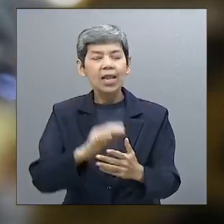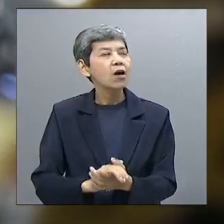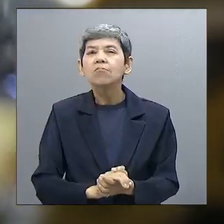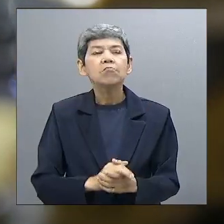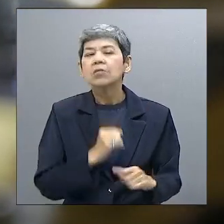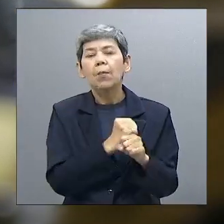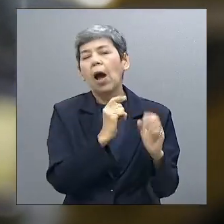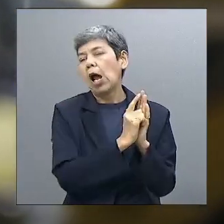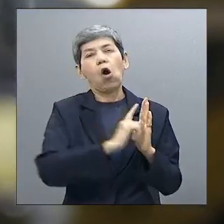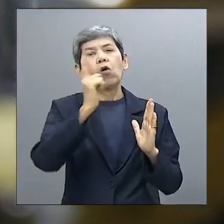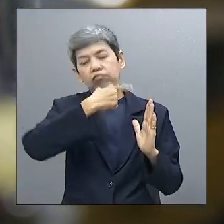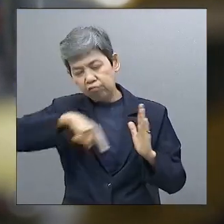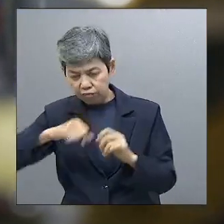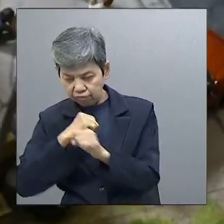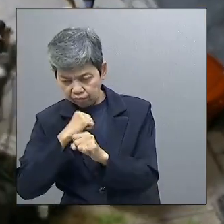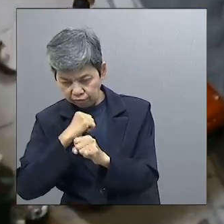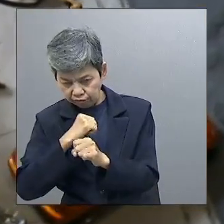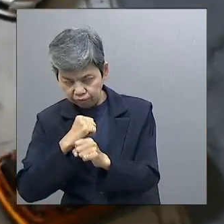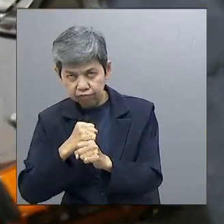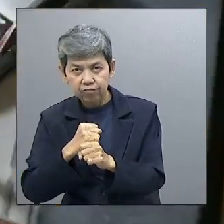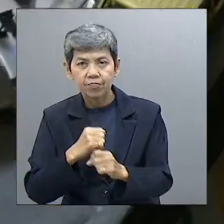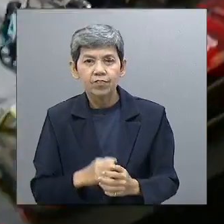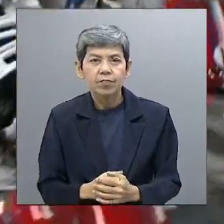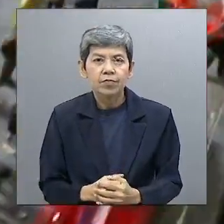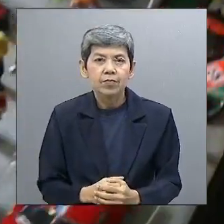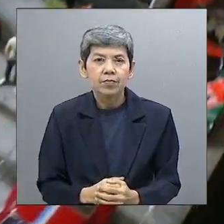าออกมาแล้วก็มาทำโมเดลเต็มตัวครับ